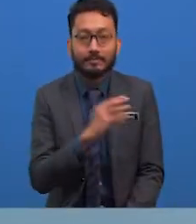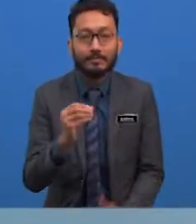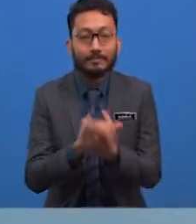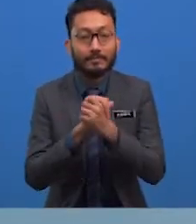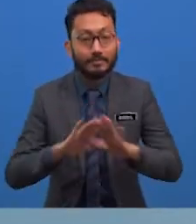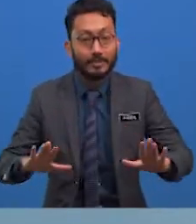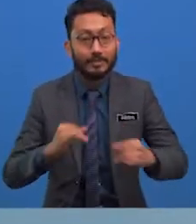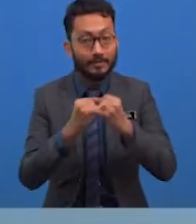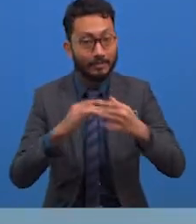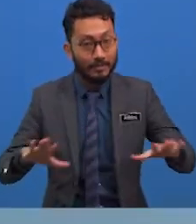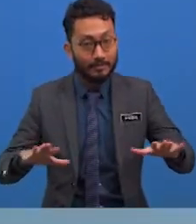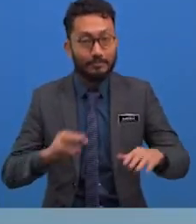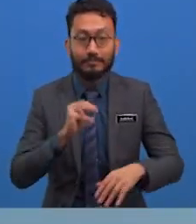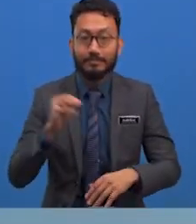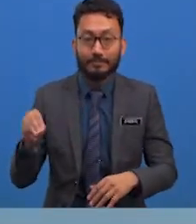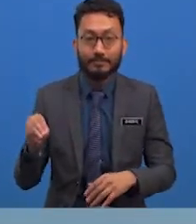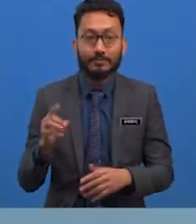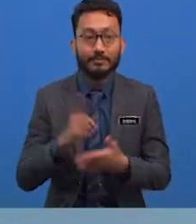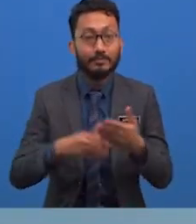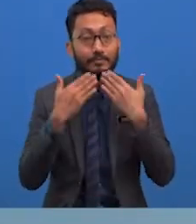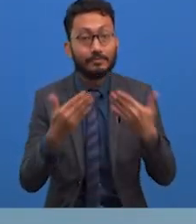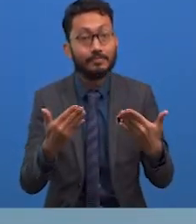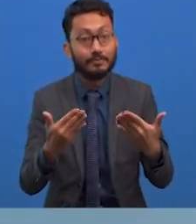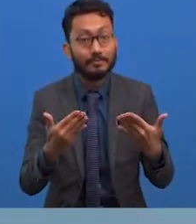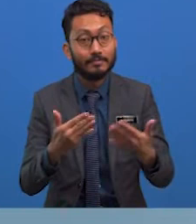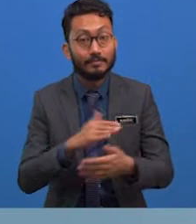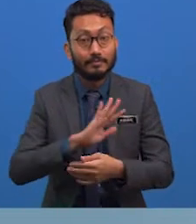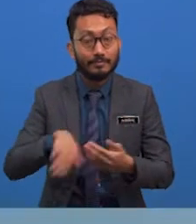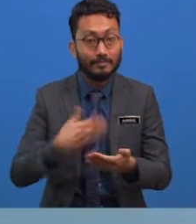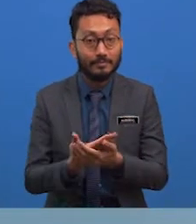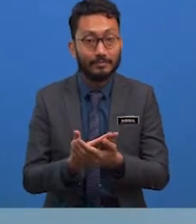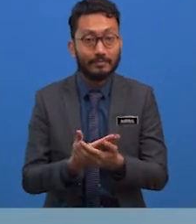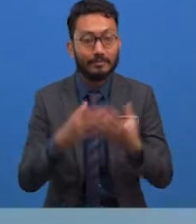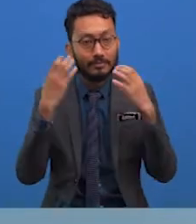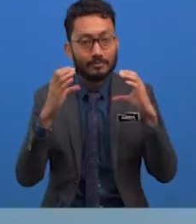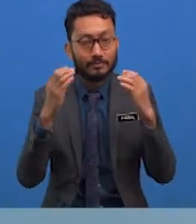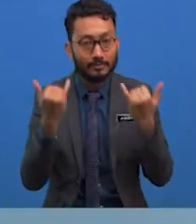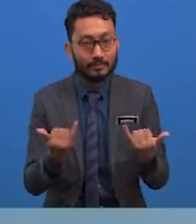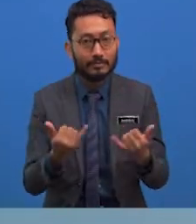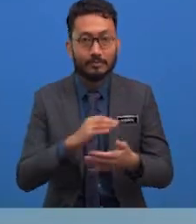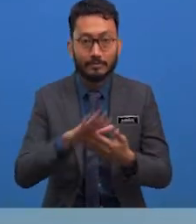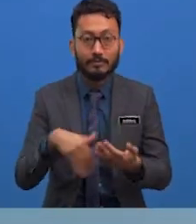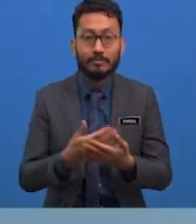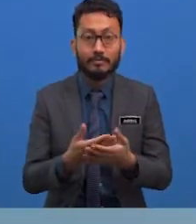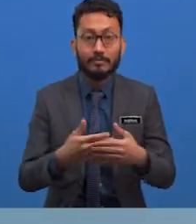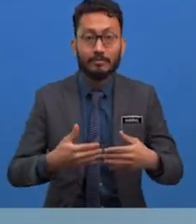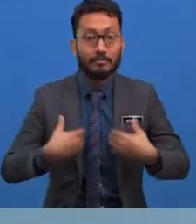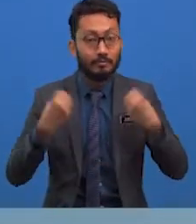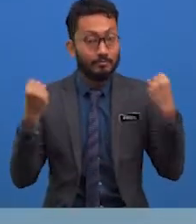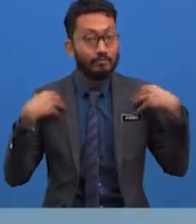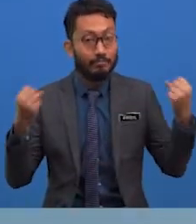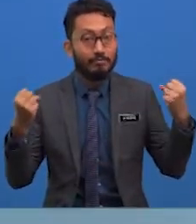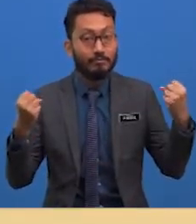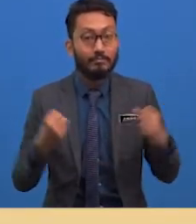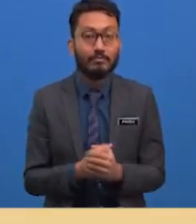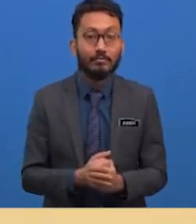Assalamualaikum dan salam sejahtera murid-murid. Apa khabar semua? Cikgu berharap anda semua dalam keadaan sihat